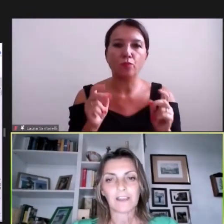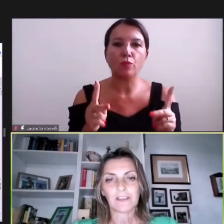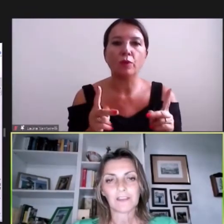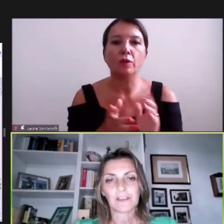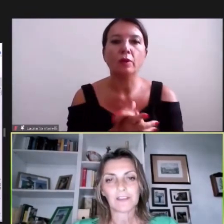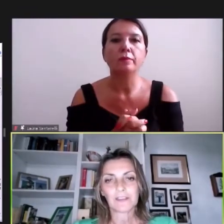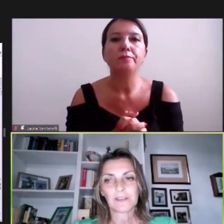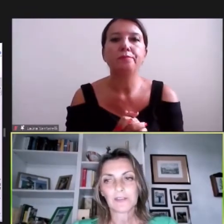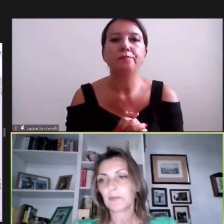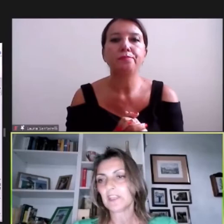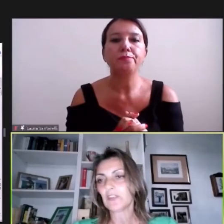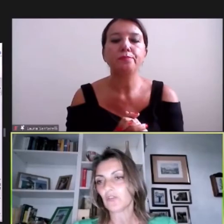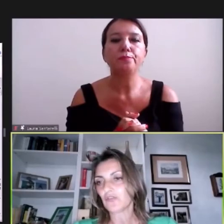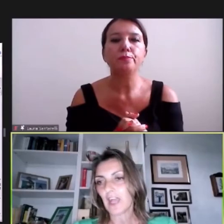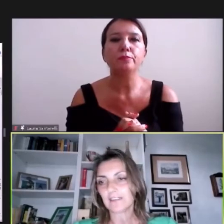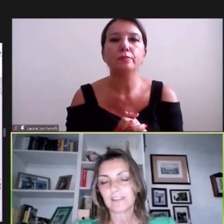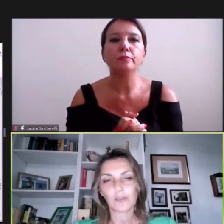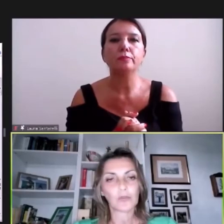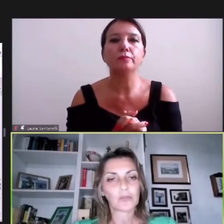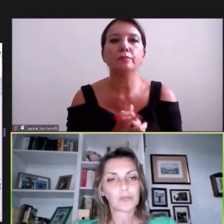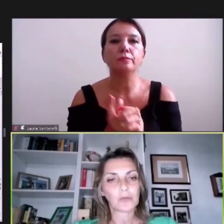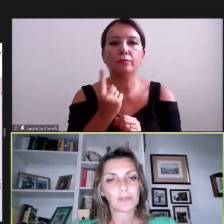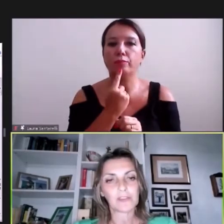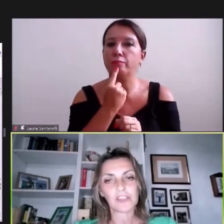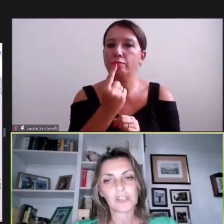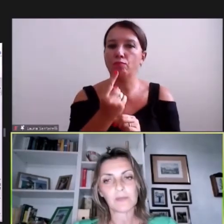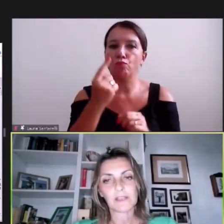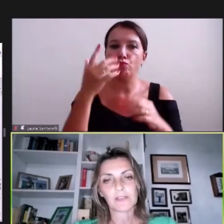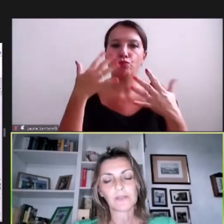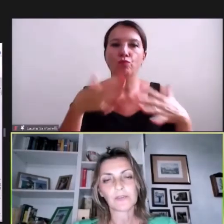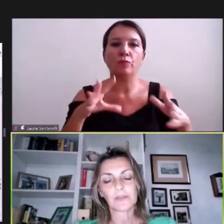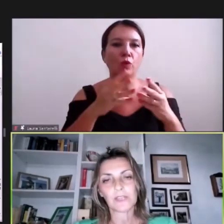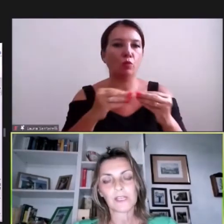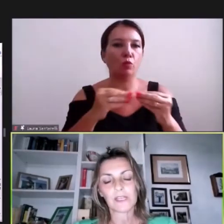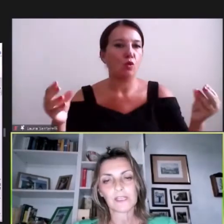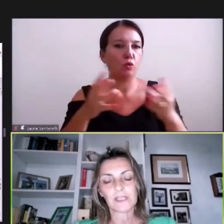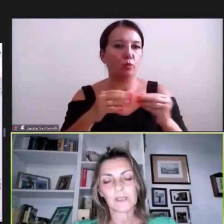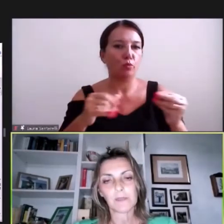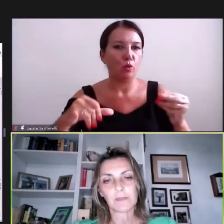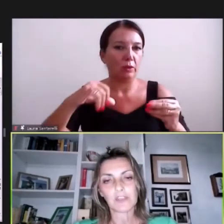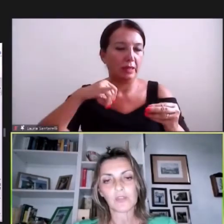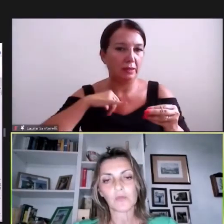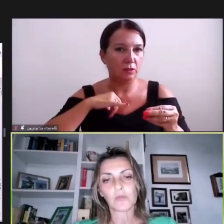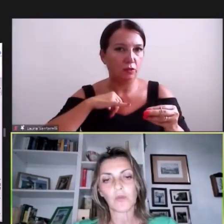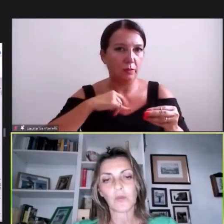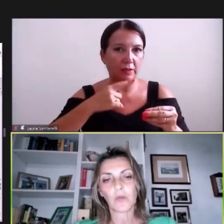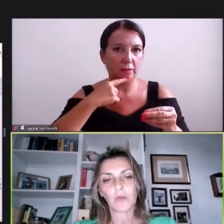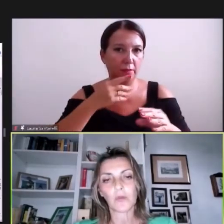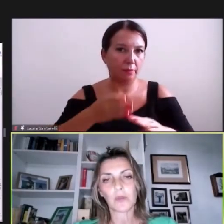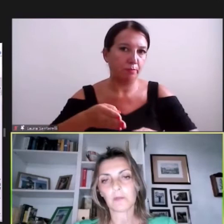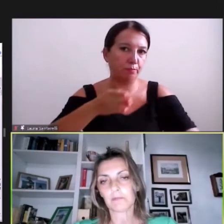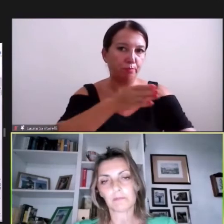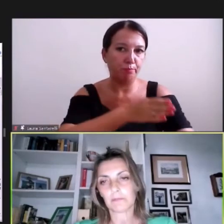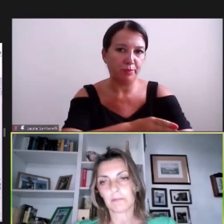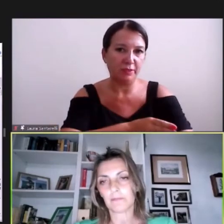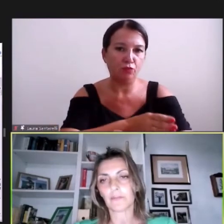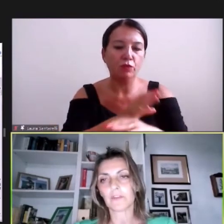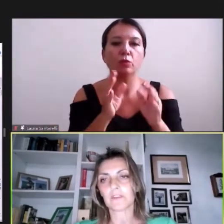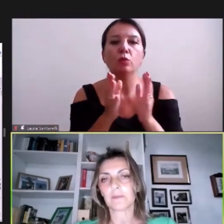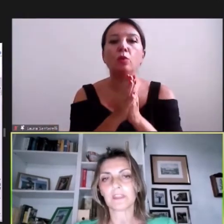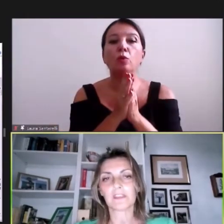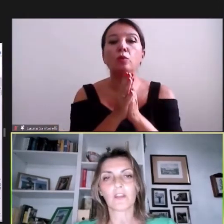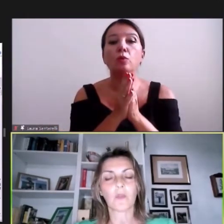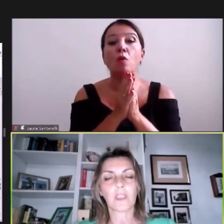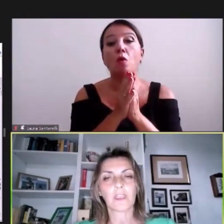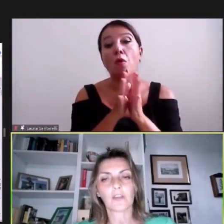Allora, come detto già è stato molto molto anticipato da chi mi ha preceduto,